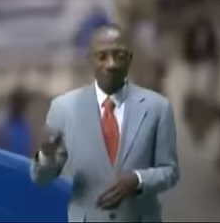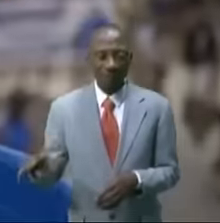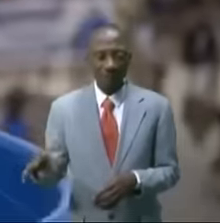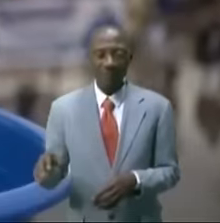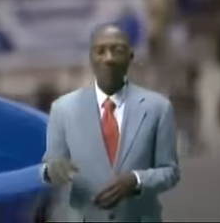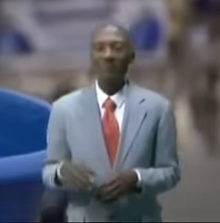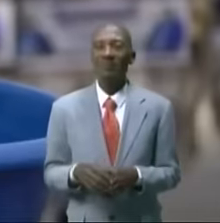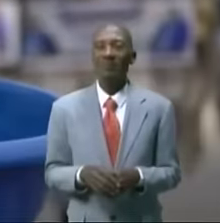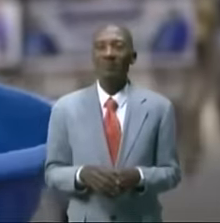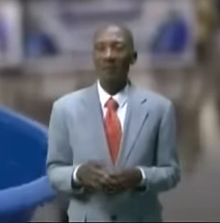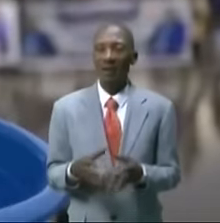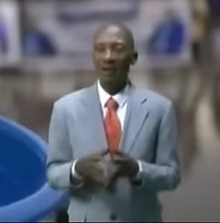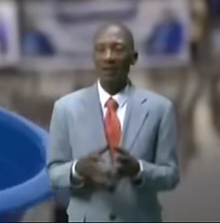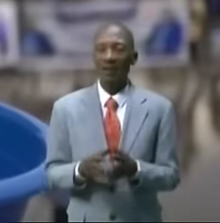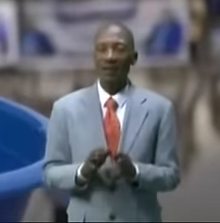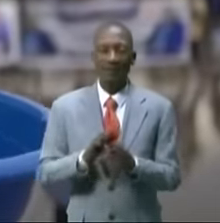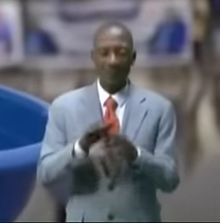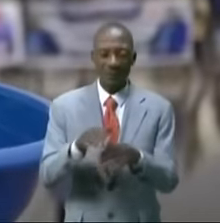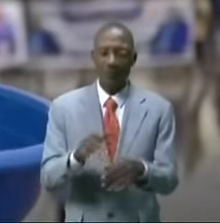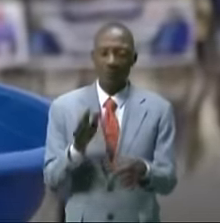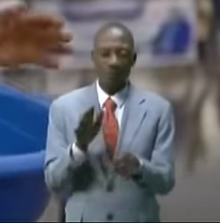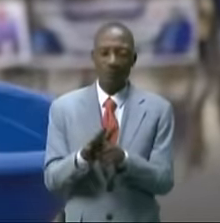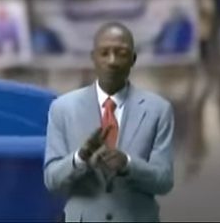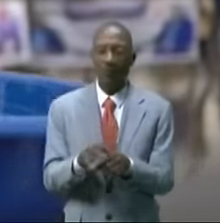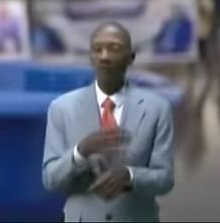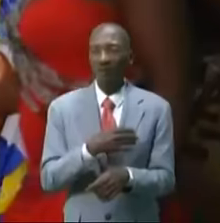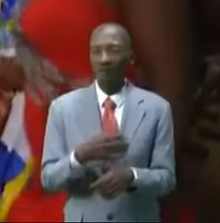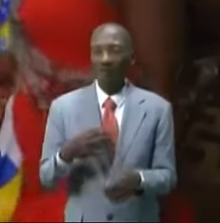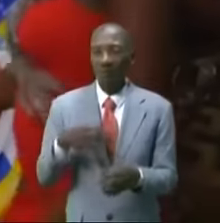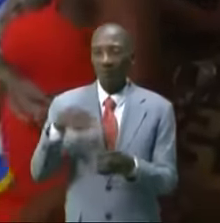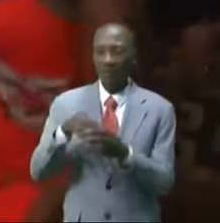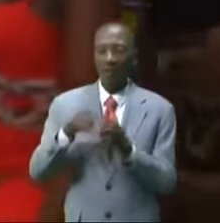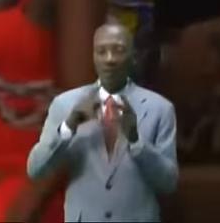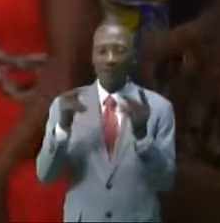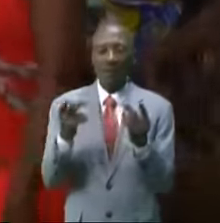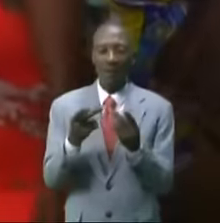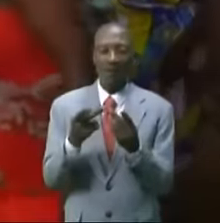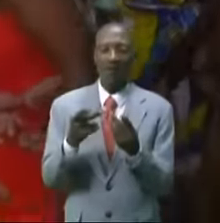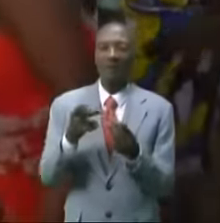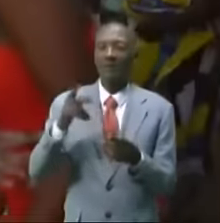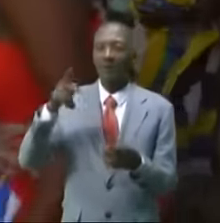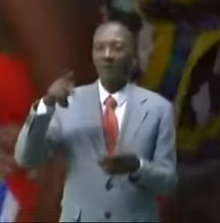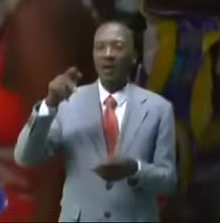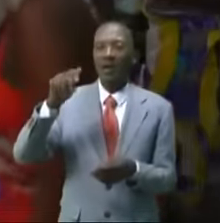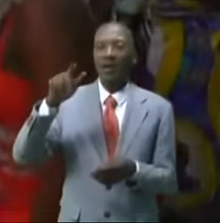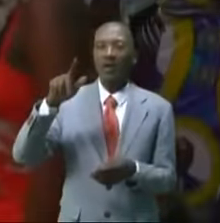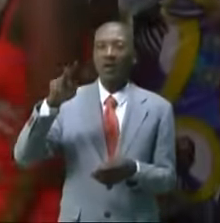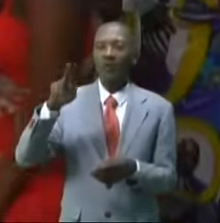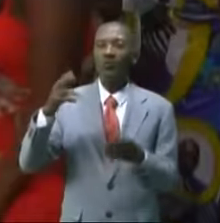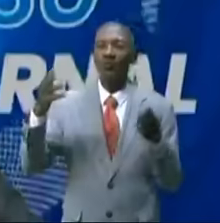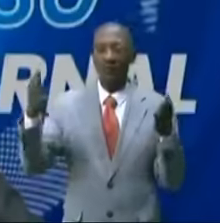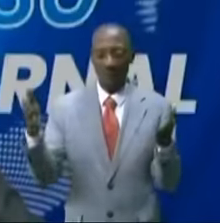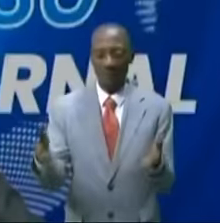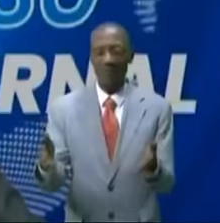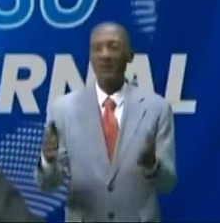une participation remarquée des femmes guides nationalistes.